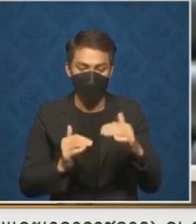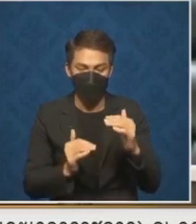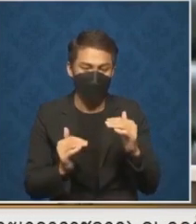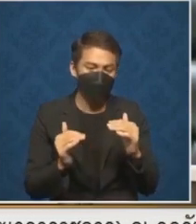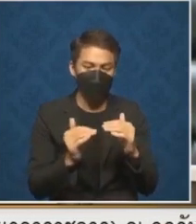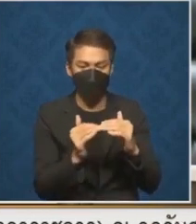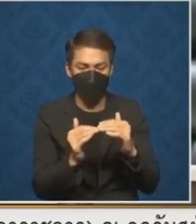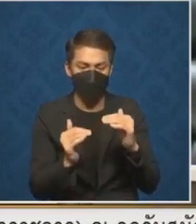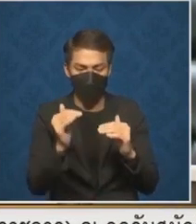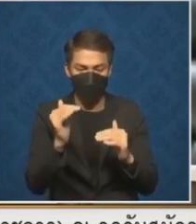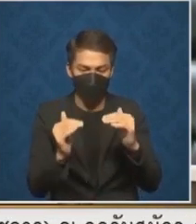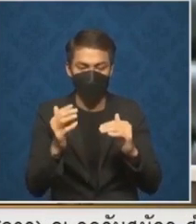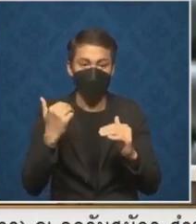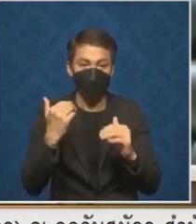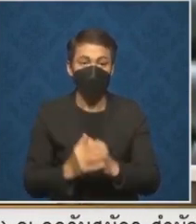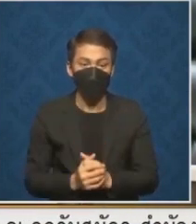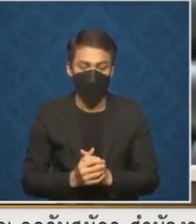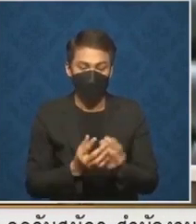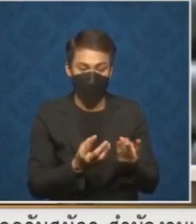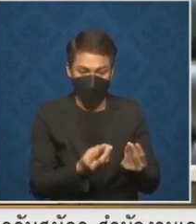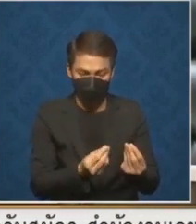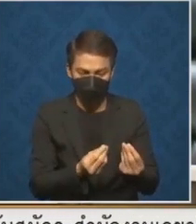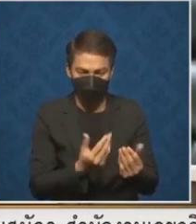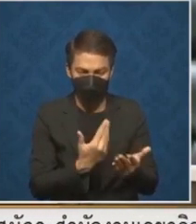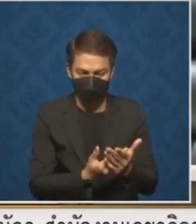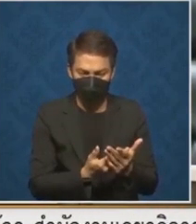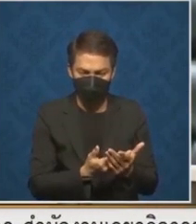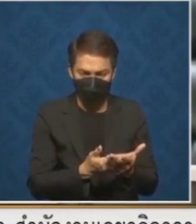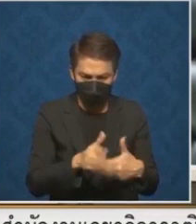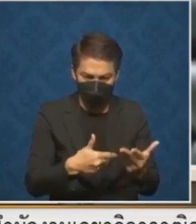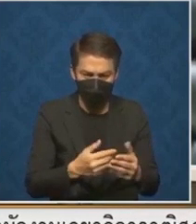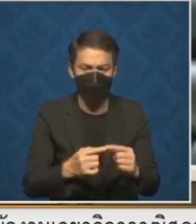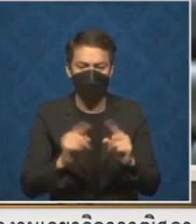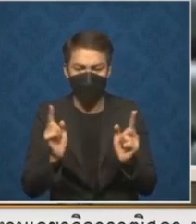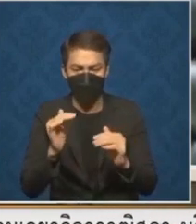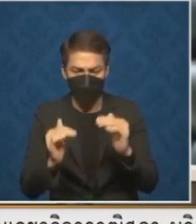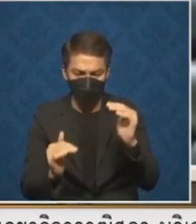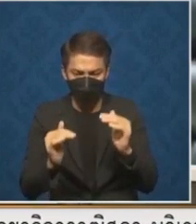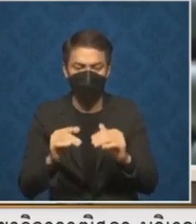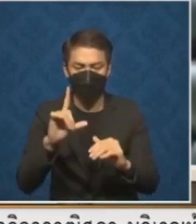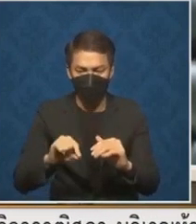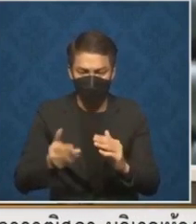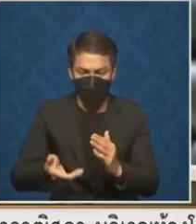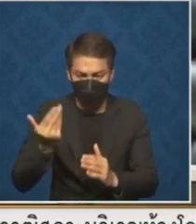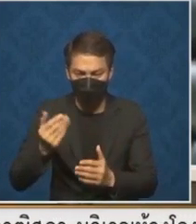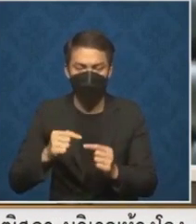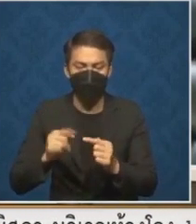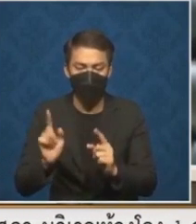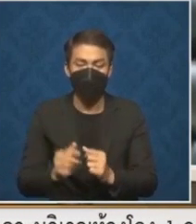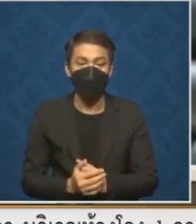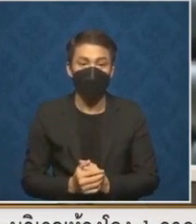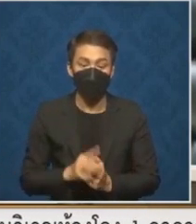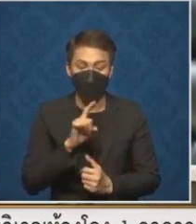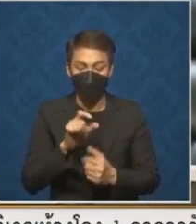ำทั้งสิทธมูลค่าของที่ดนกต่างกันรัฐบาลมีเครื่องมือหอกลไกลอย่างไร